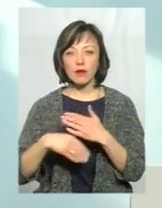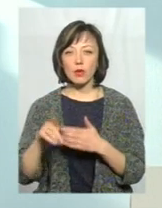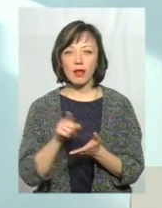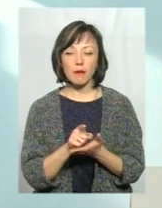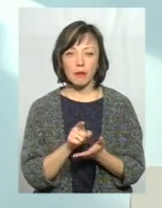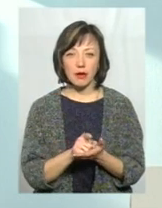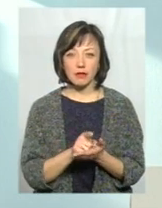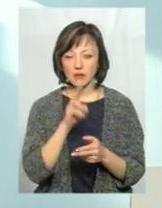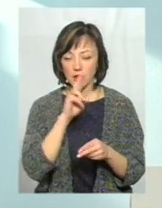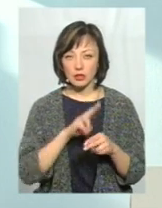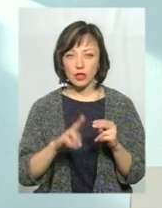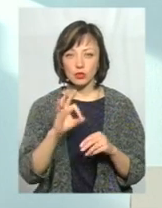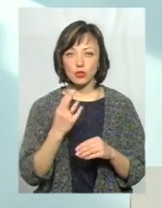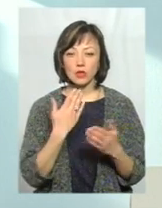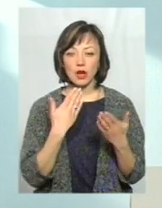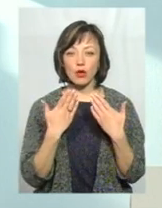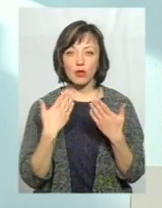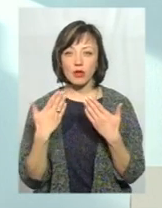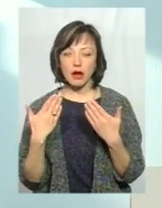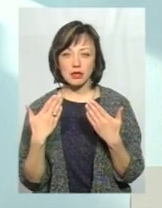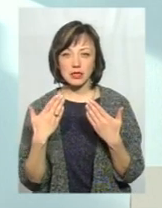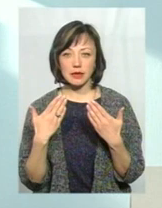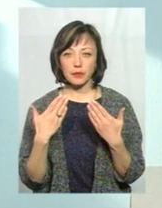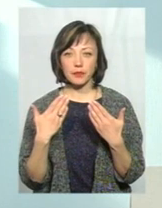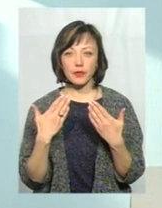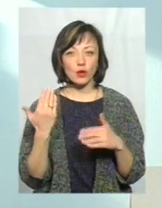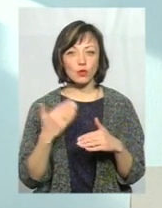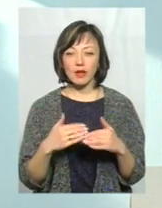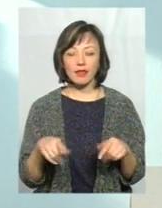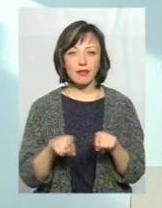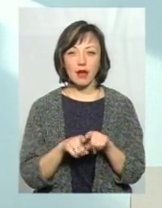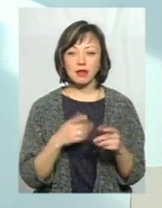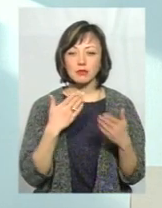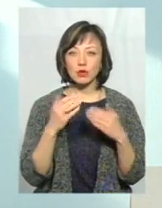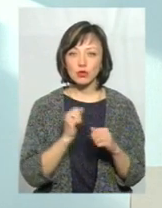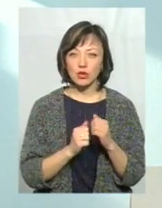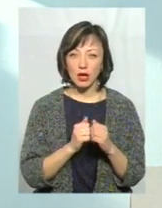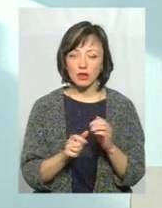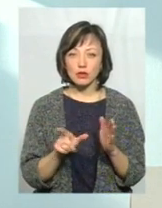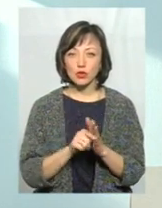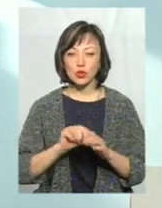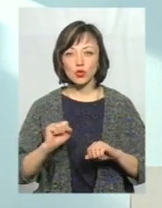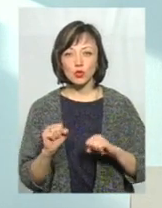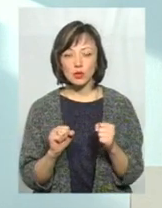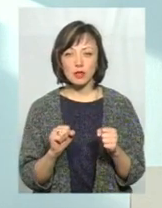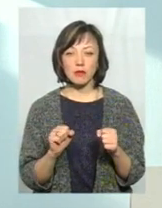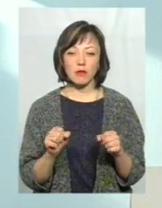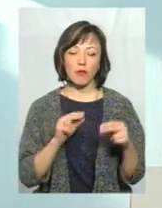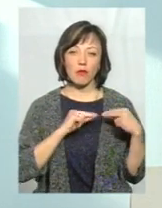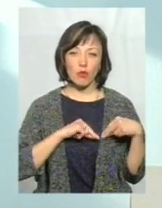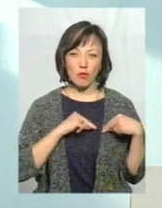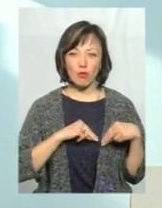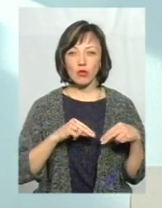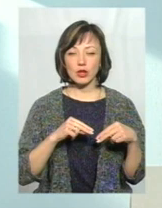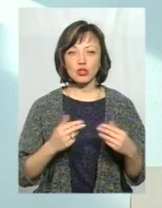пенсію, втрачають соціальні комунікації, вони вже не так спілкуються з друзями, колегами по роботі,